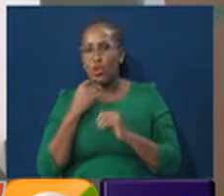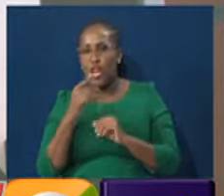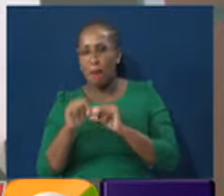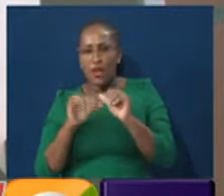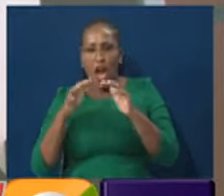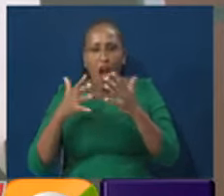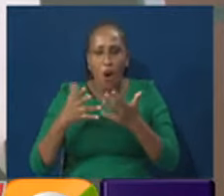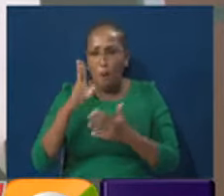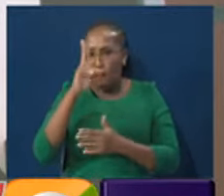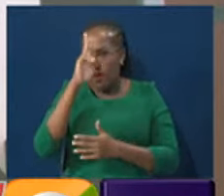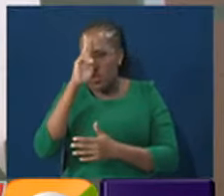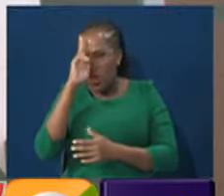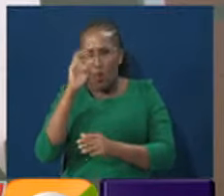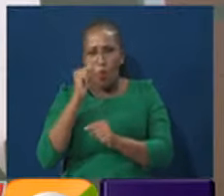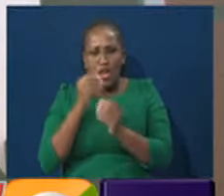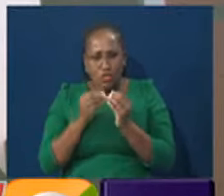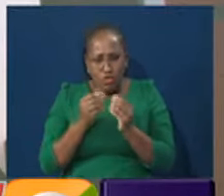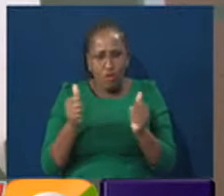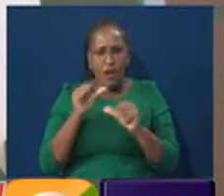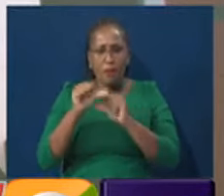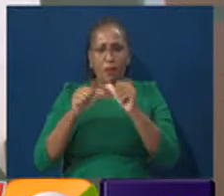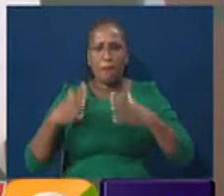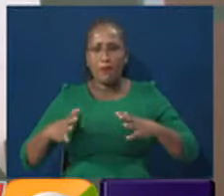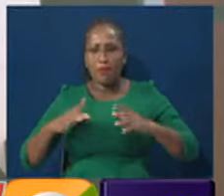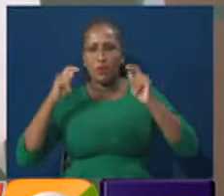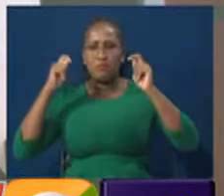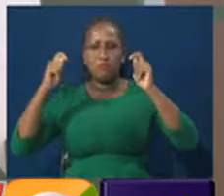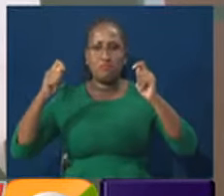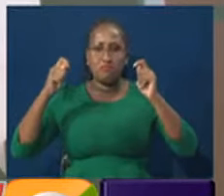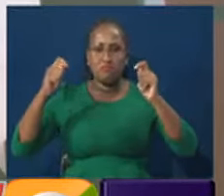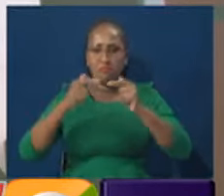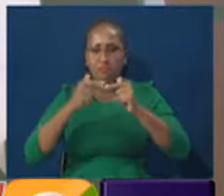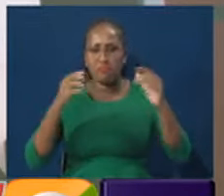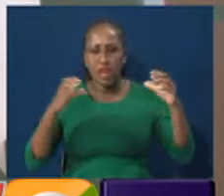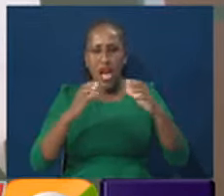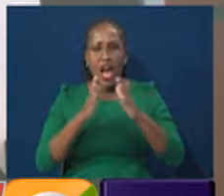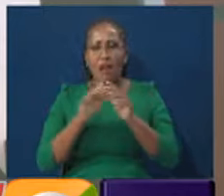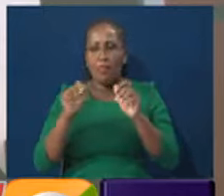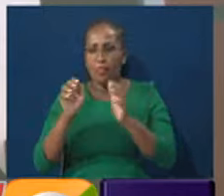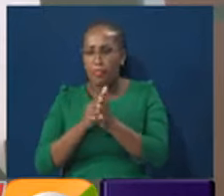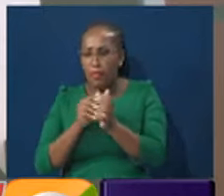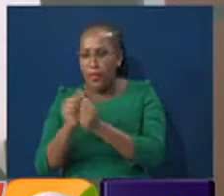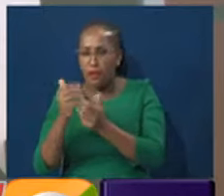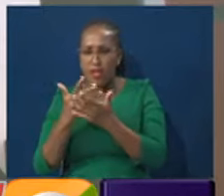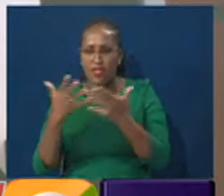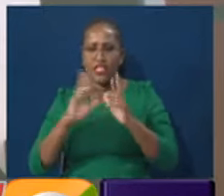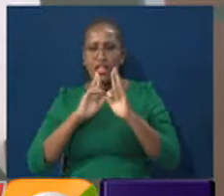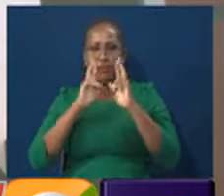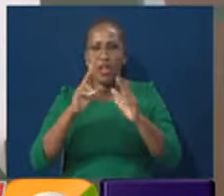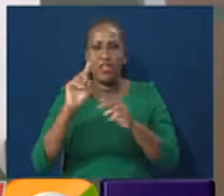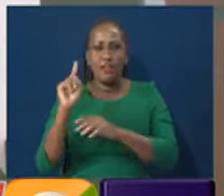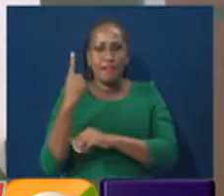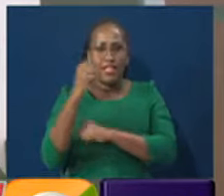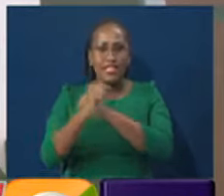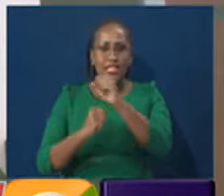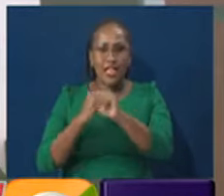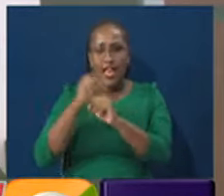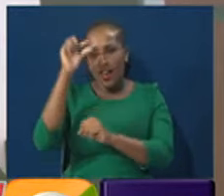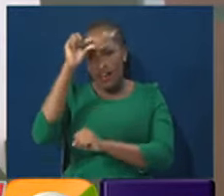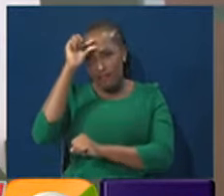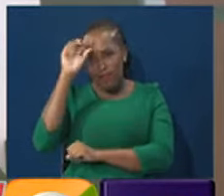polisi walivyokabiliana na waandamanaji upinzani na kunyanyaswa kwa vyombo vya habari kwenye mwaka wa kwanza wa serikali Kenya